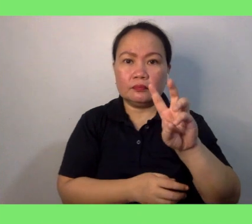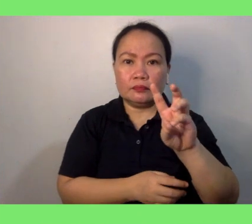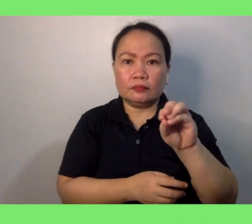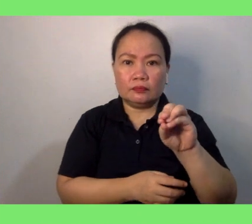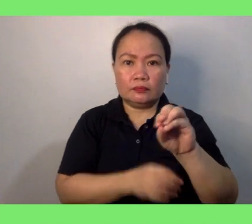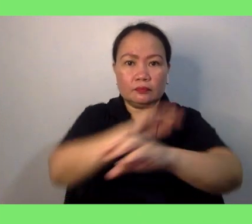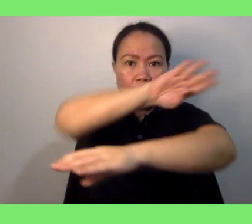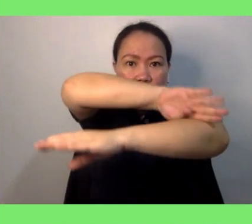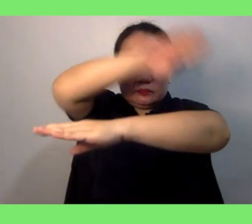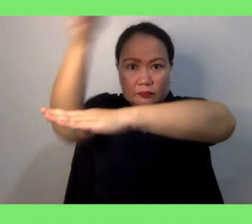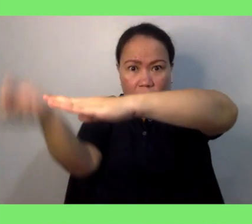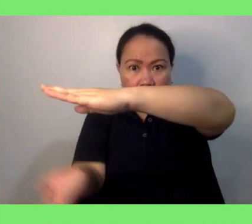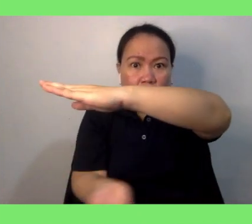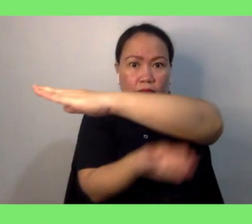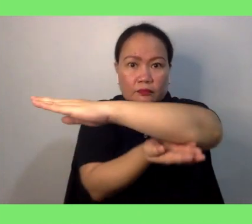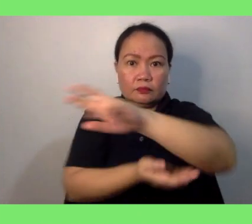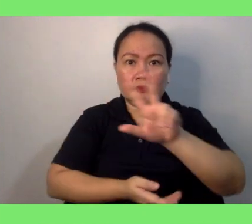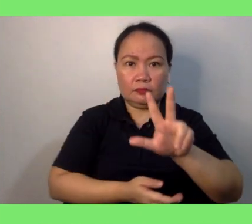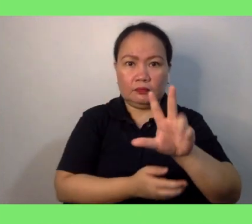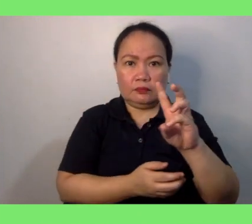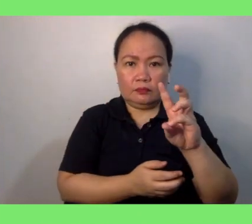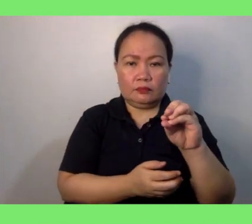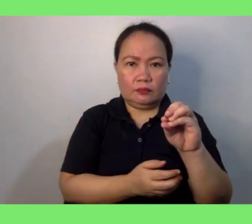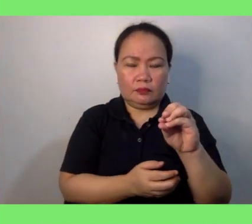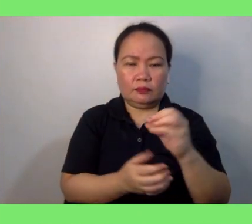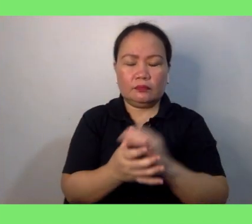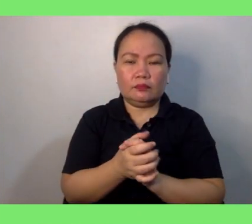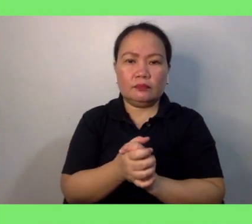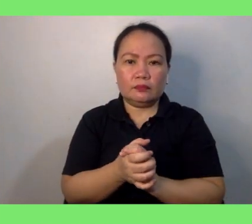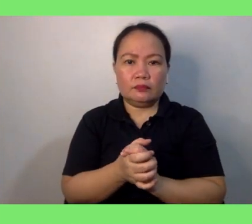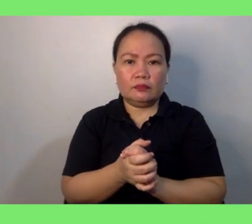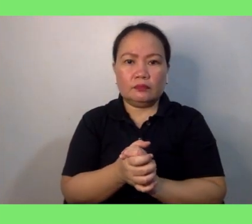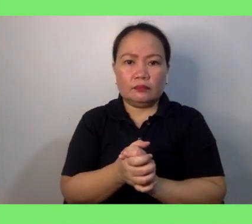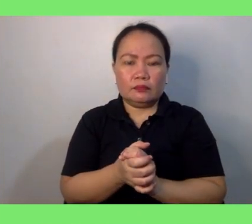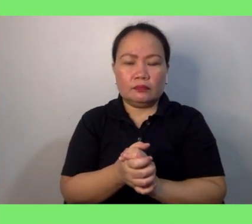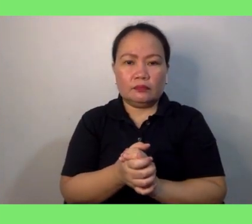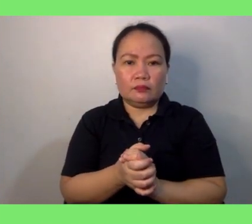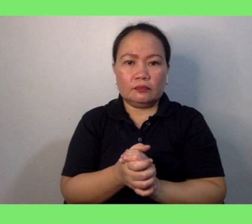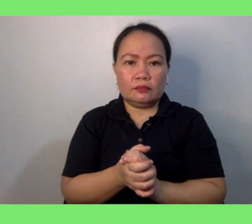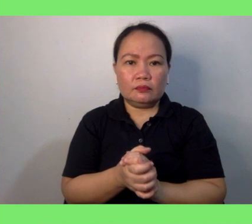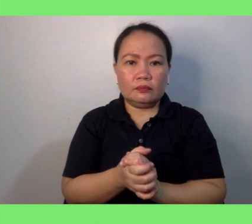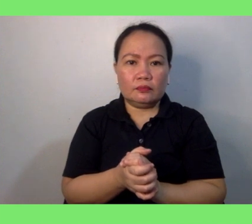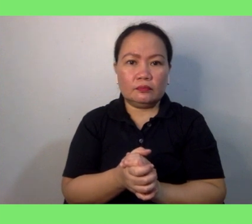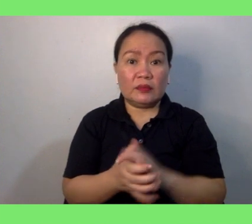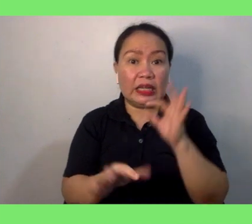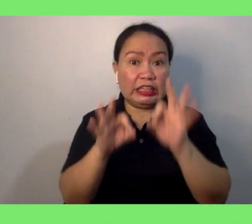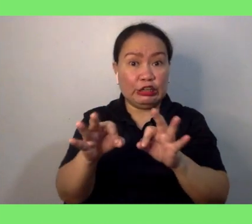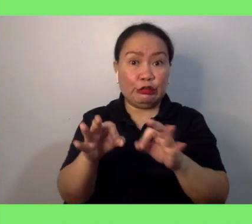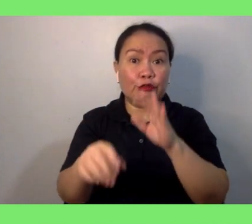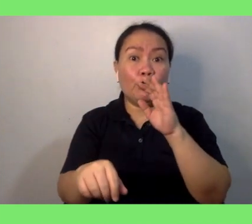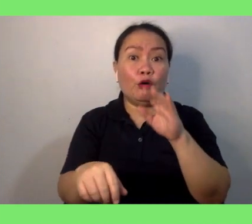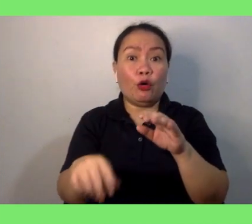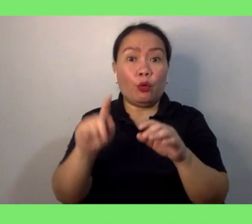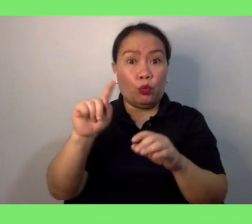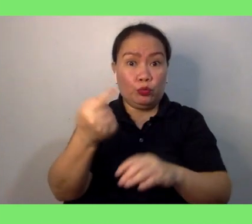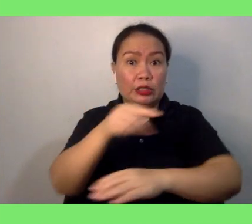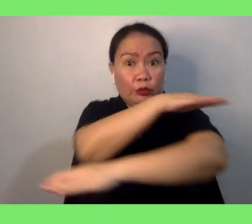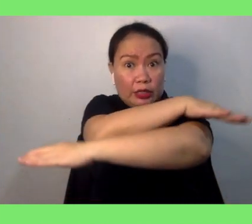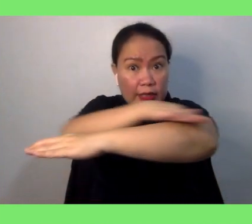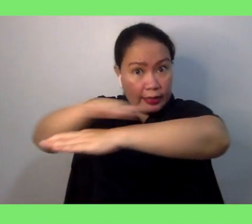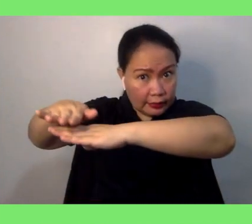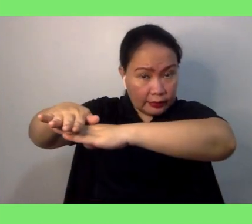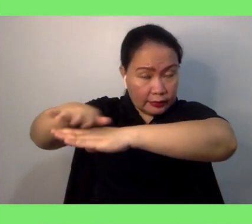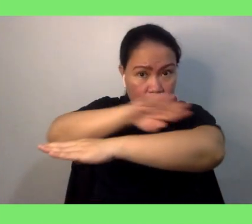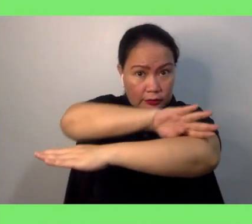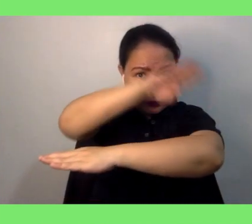niyan, isang rotation yan eh. That is 360. Okay? So, pero pag line lang tayo, itong line na to,